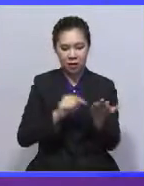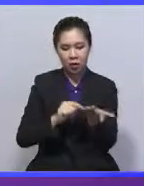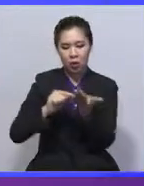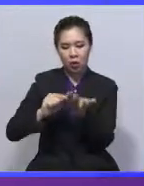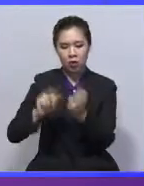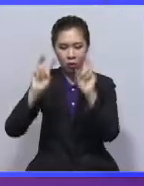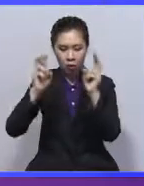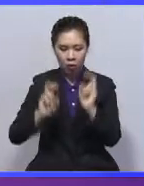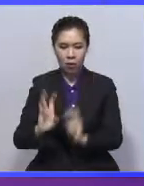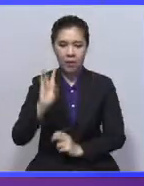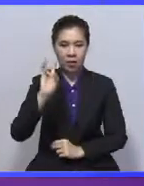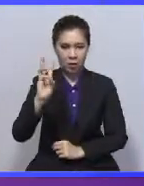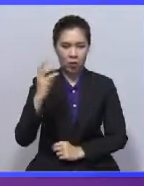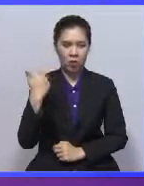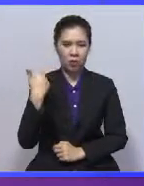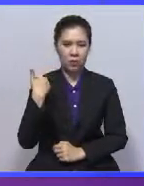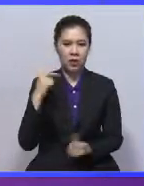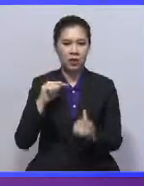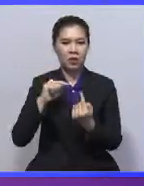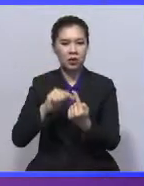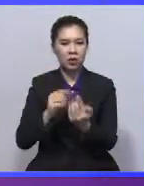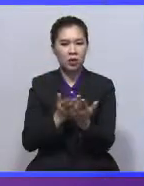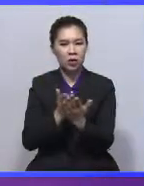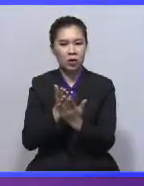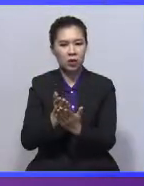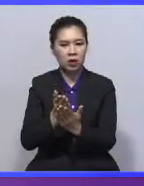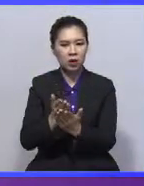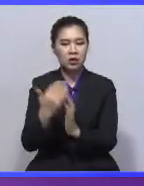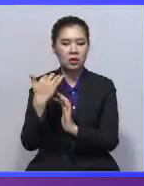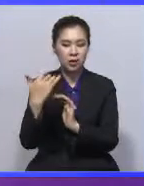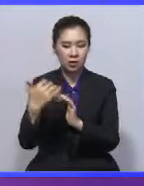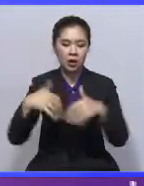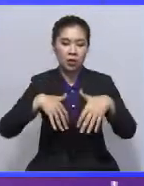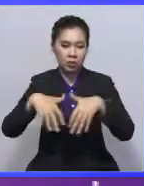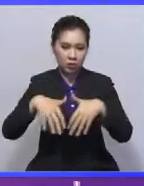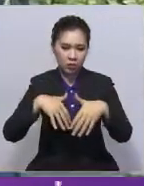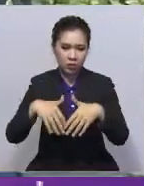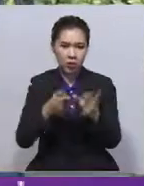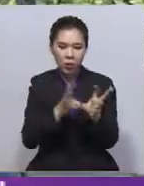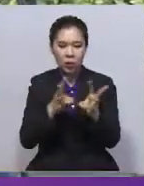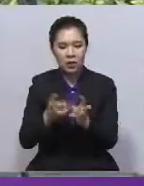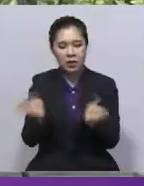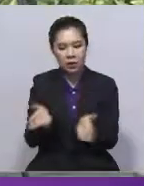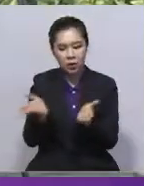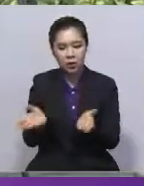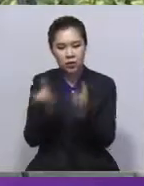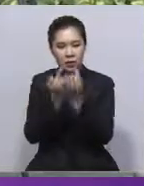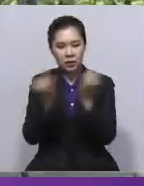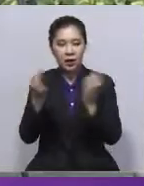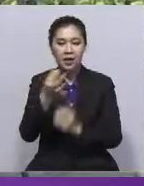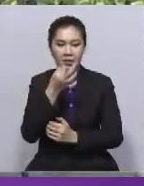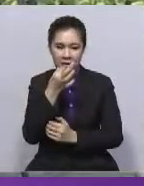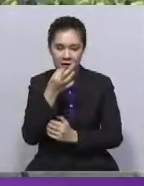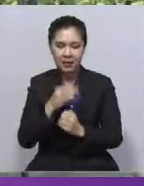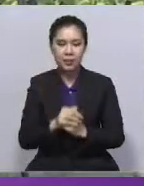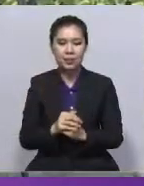เด็นนั่นก็คือประกอบด้วยการปฏิรูปด้านการรู้เท่าทันสื่อของประชาชนแนวทางการส่งเสริมจริยธรรมและมาตรฐานวิชาชีพสื่